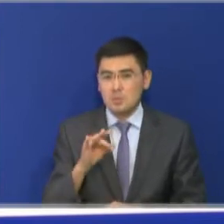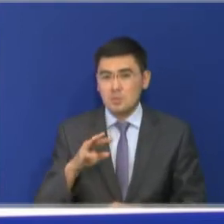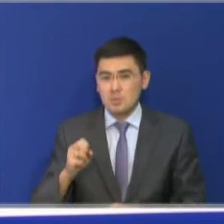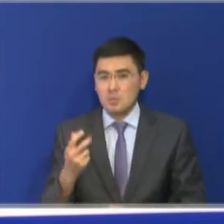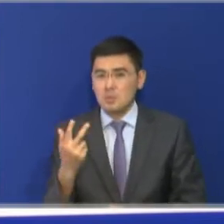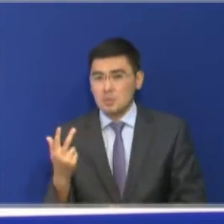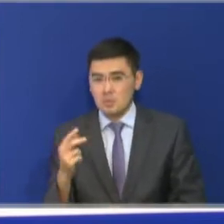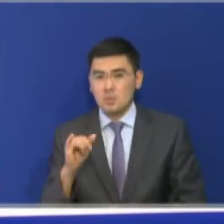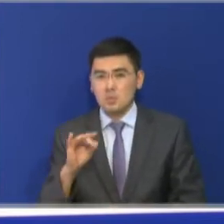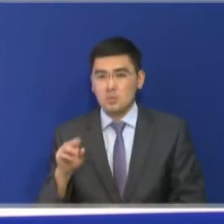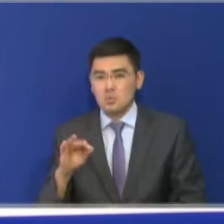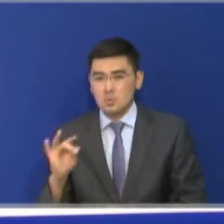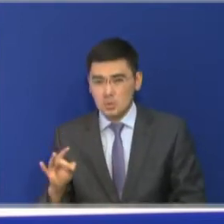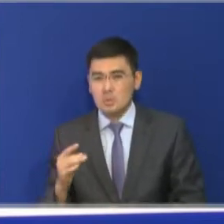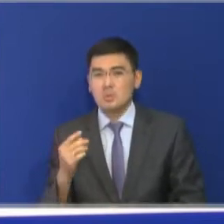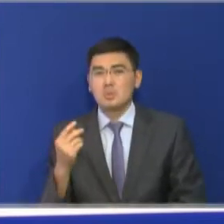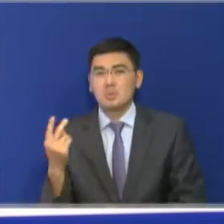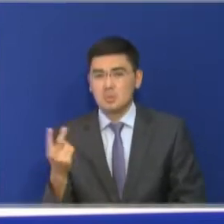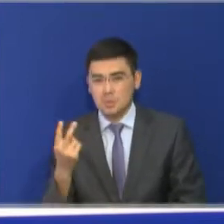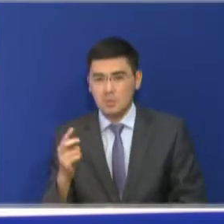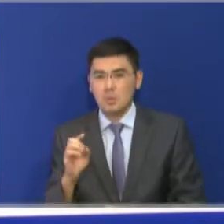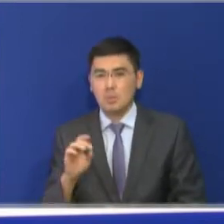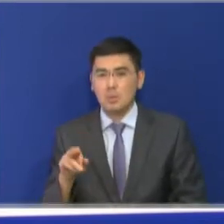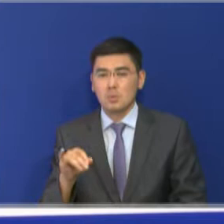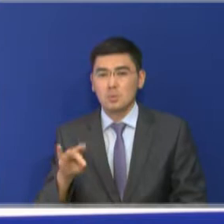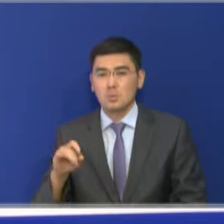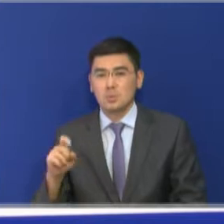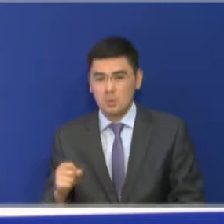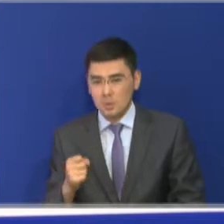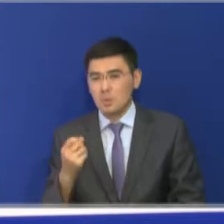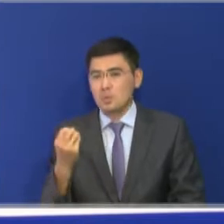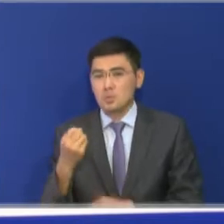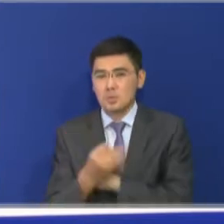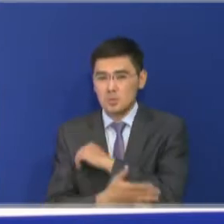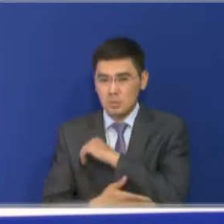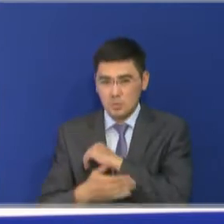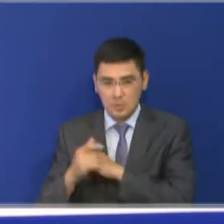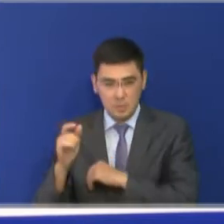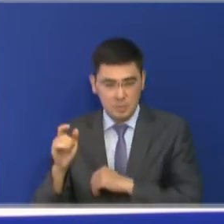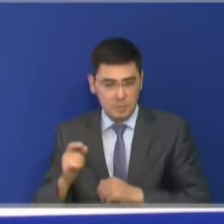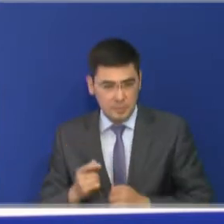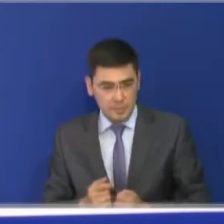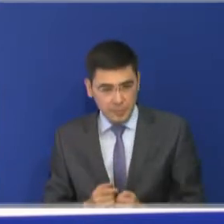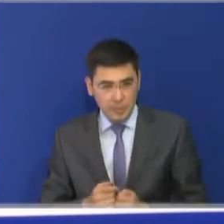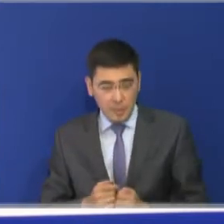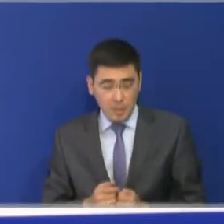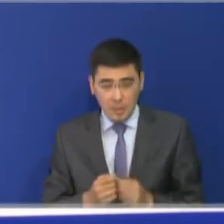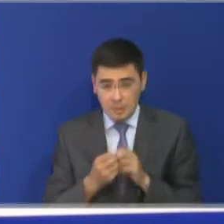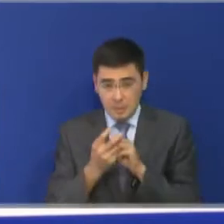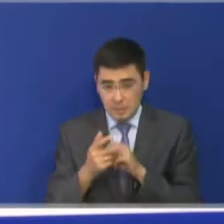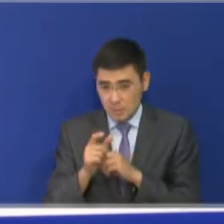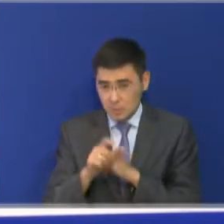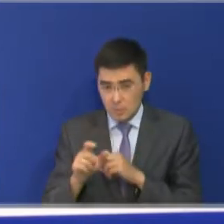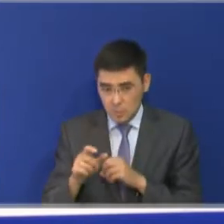Үржар, 2-еуі Бородулиха және 2 науқас Шаманайха ауданының тұрғындары. Эпидемиологиялық көрсеткіштер бойынша 13